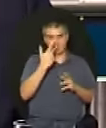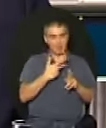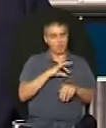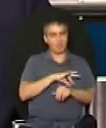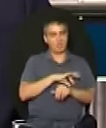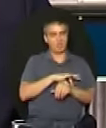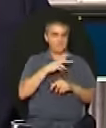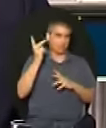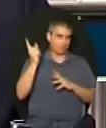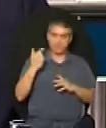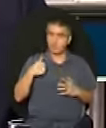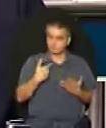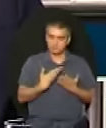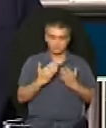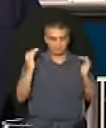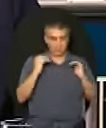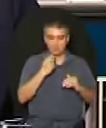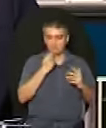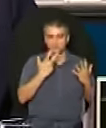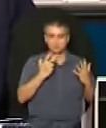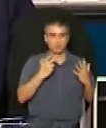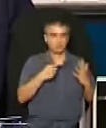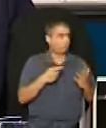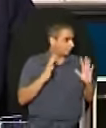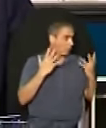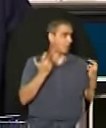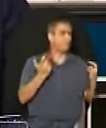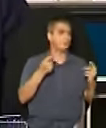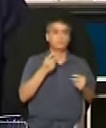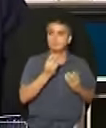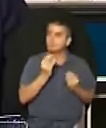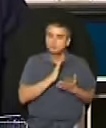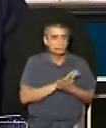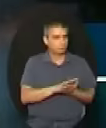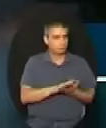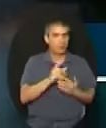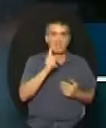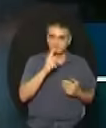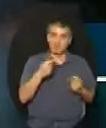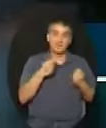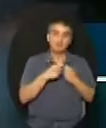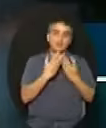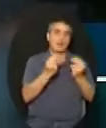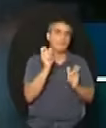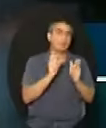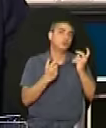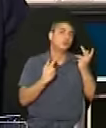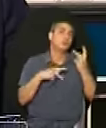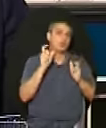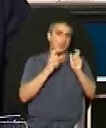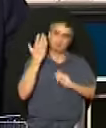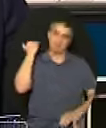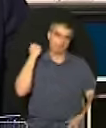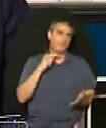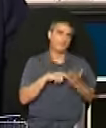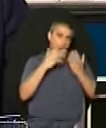ברופא גריאטרי, אני הצעתי להוריד את זה ל-80. זה משהו פשוט, אבל זה נוגע להרבה אנשים, הרבה יותר אנשים מבעבר,